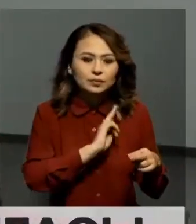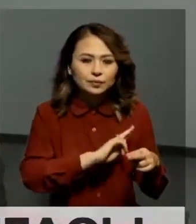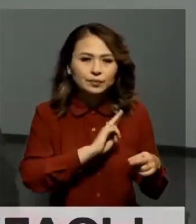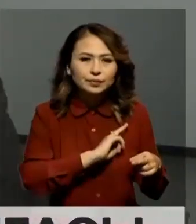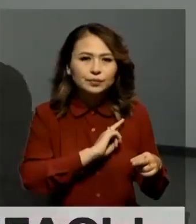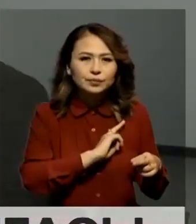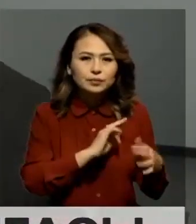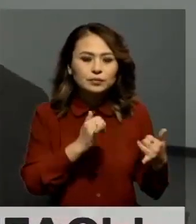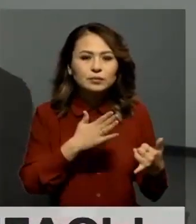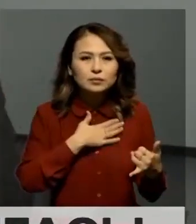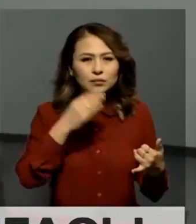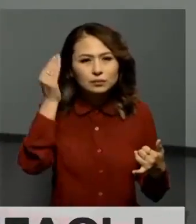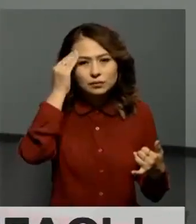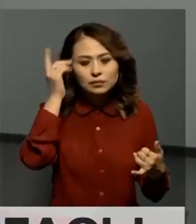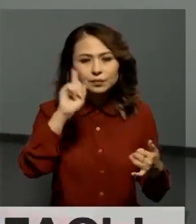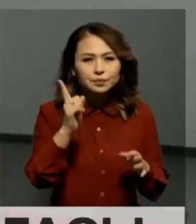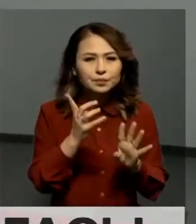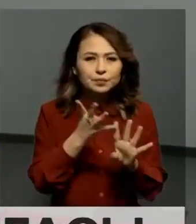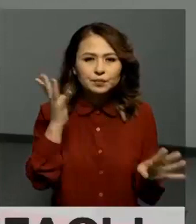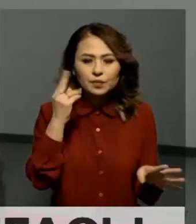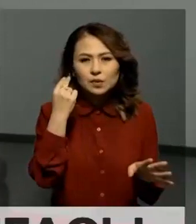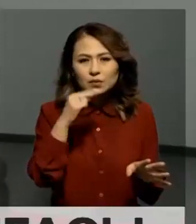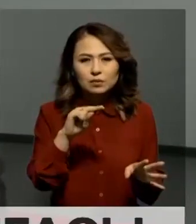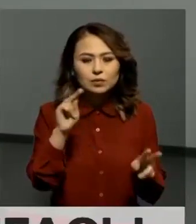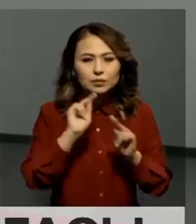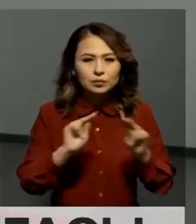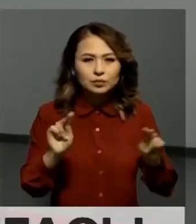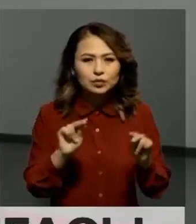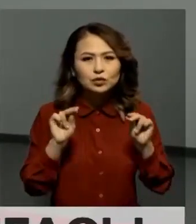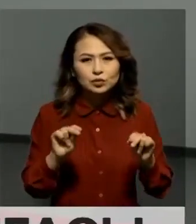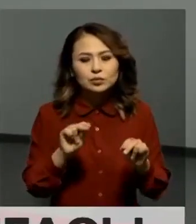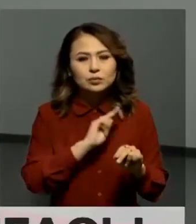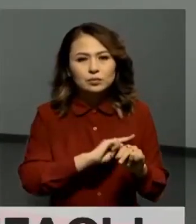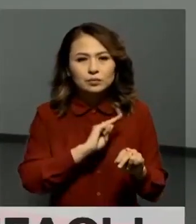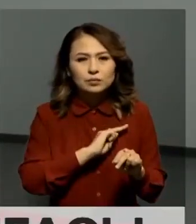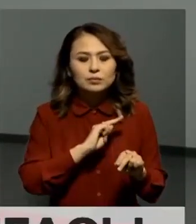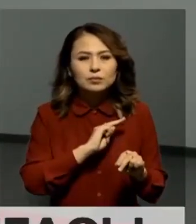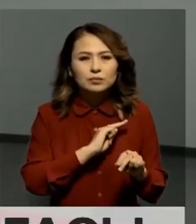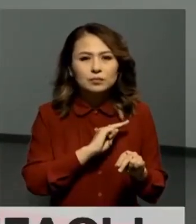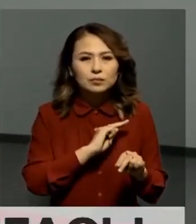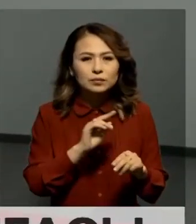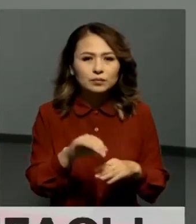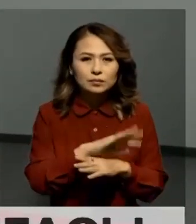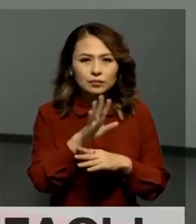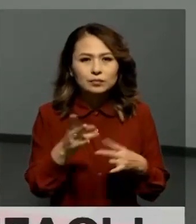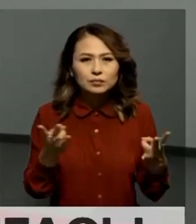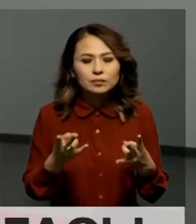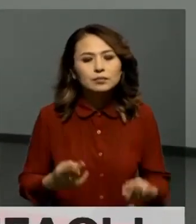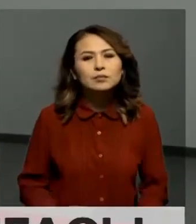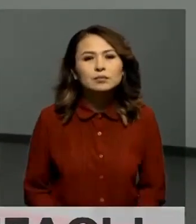да. Бірақ біздің ойымызша бірінші кезекте сапалы білімді, адалдыққа негізделген сапалы білімді қамтамасыз ету.